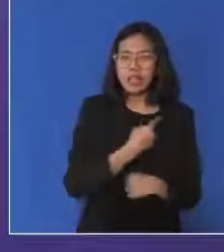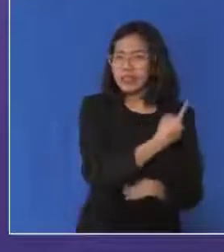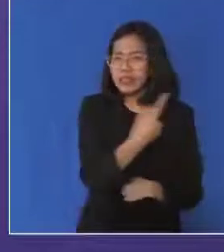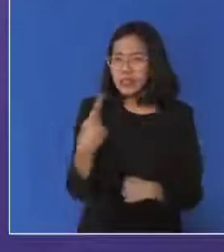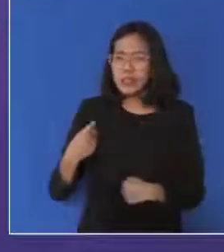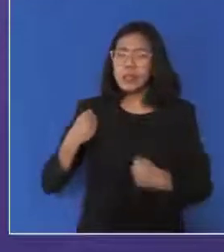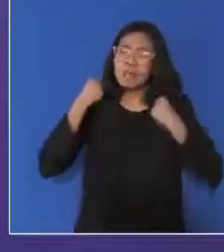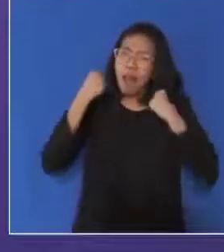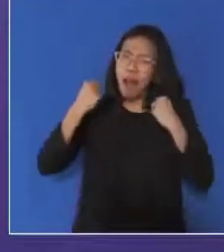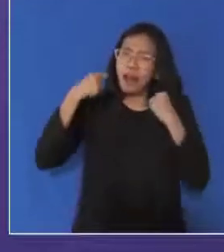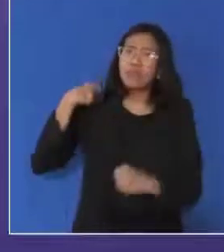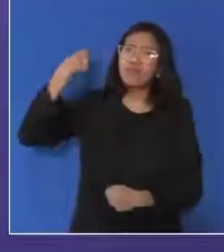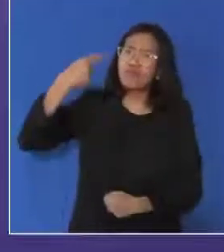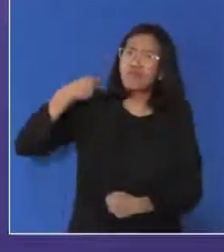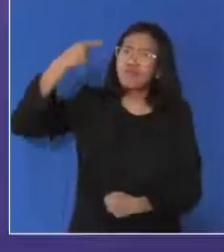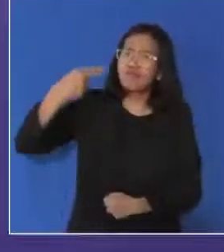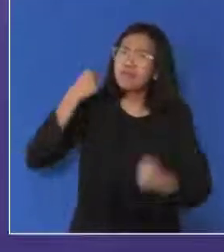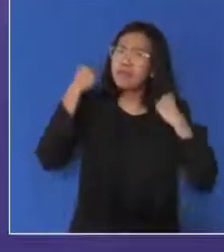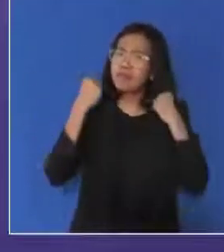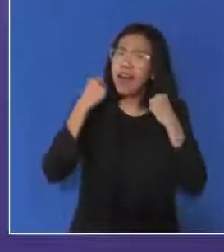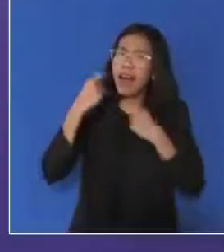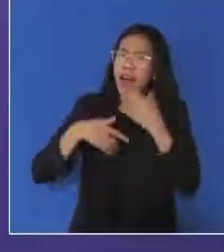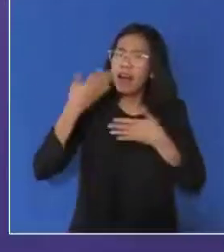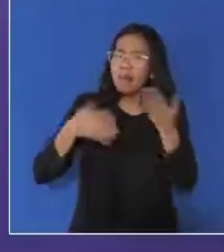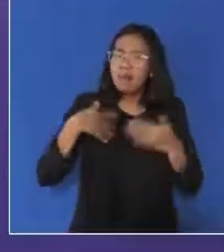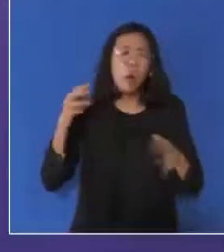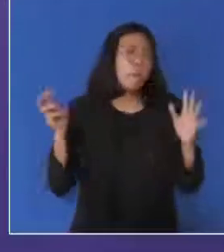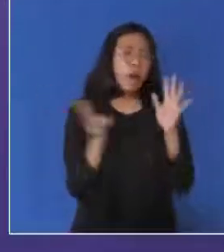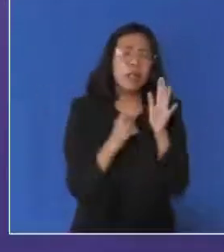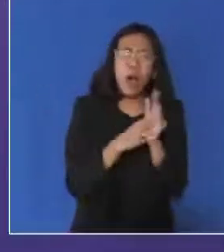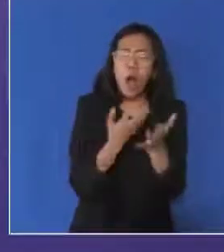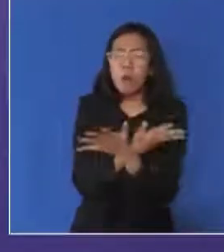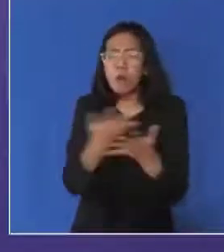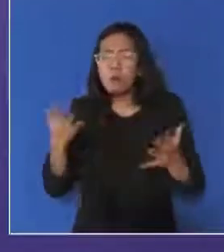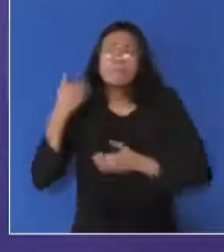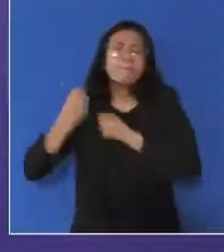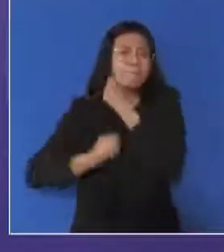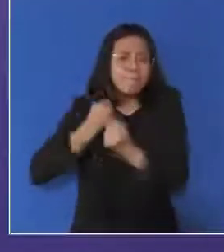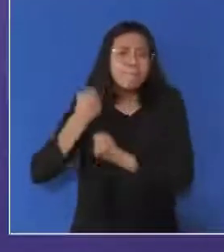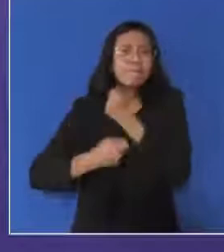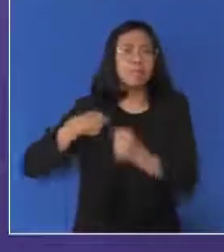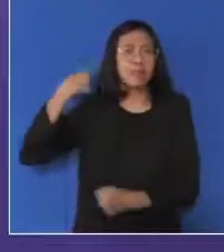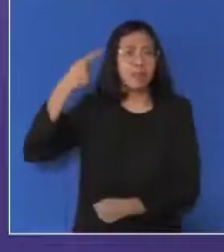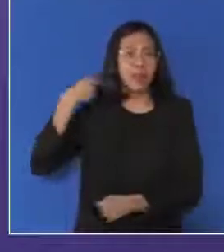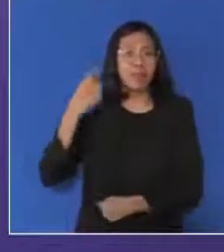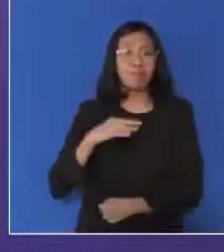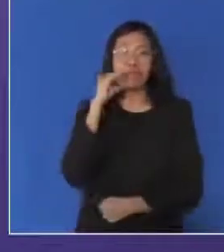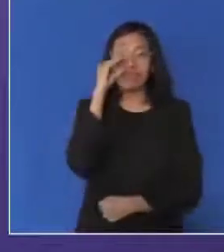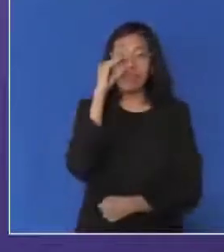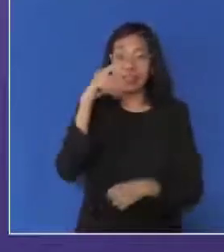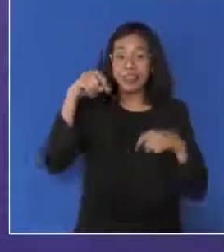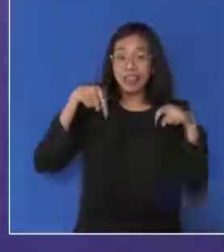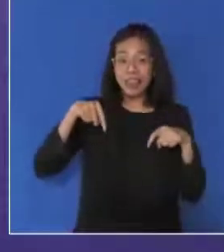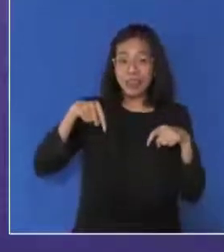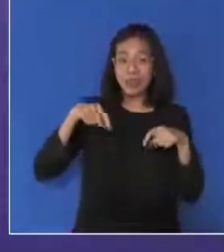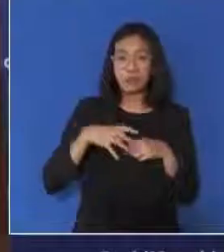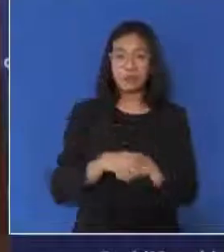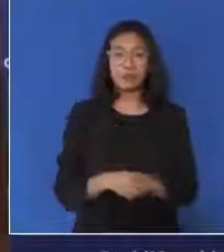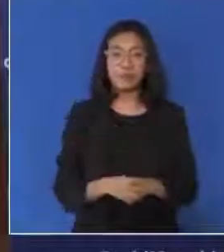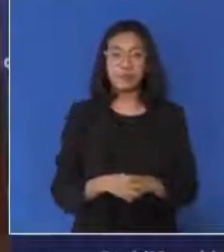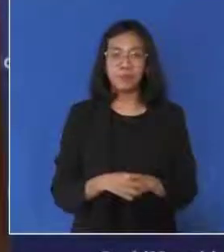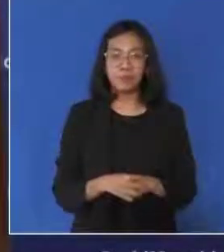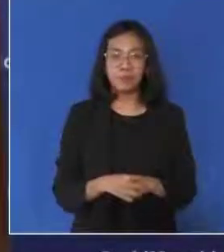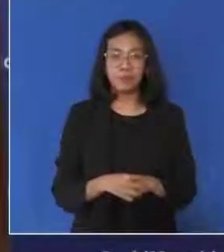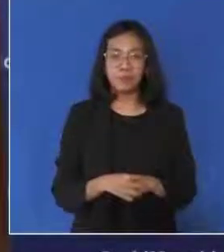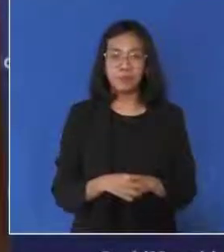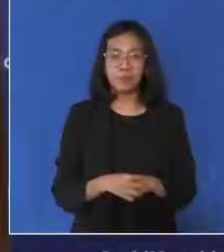dalam menghadapi masalah apapun yang sedang kita lalui pada pagi hari ini kita